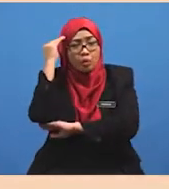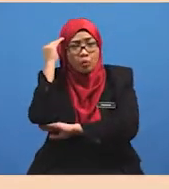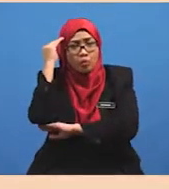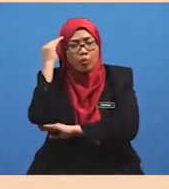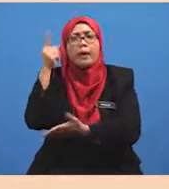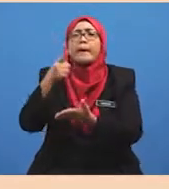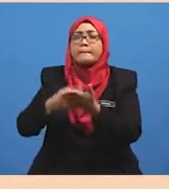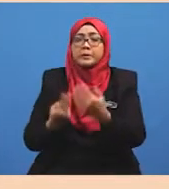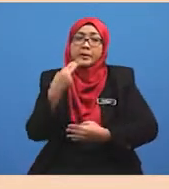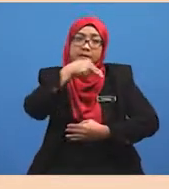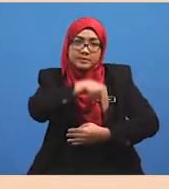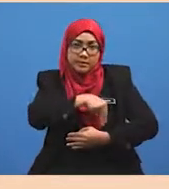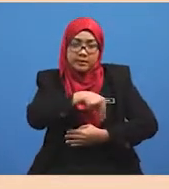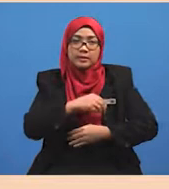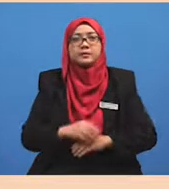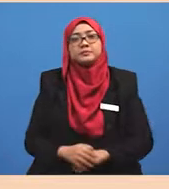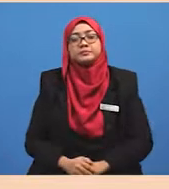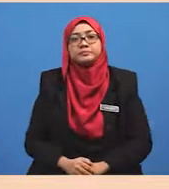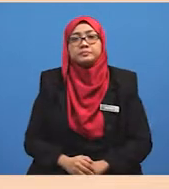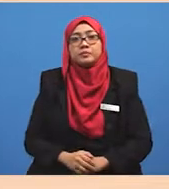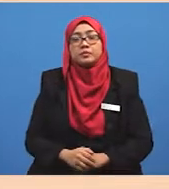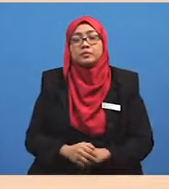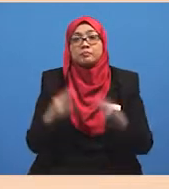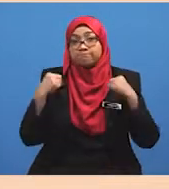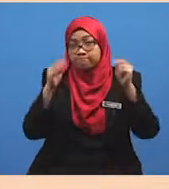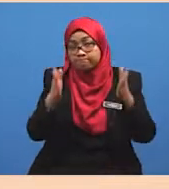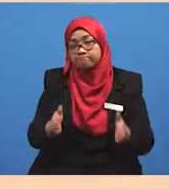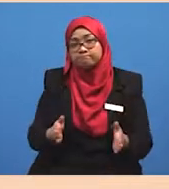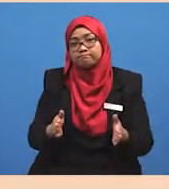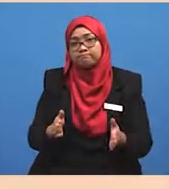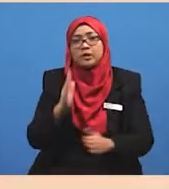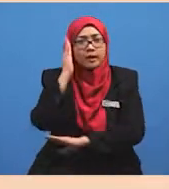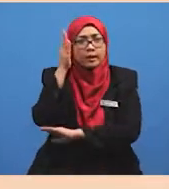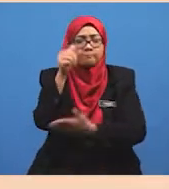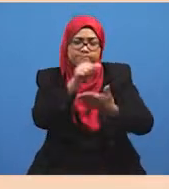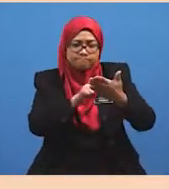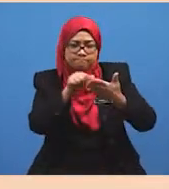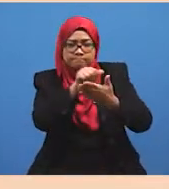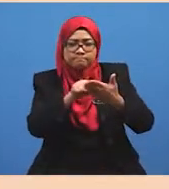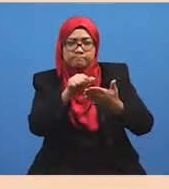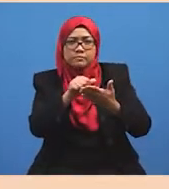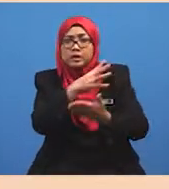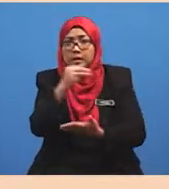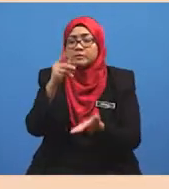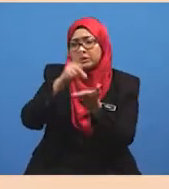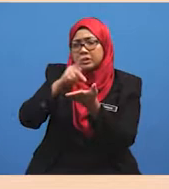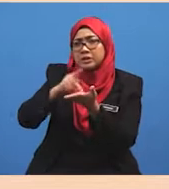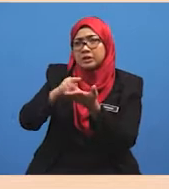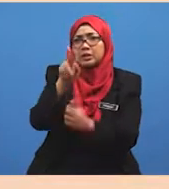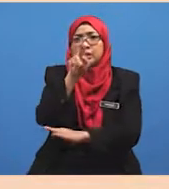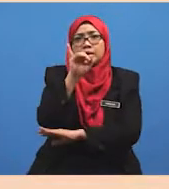Hai USA World akan menganalisis dan menghitung risiko agar menjamin